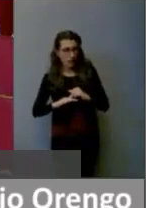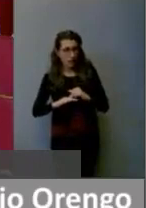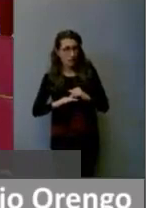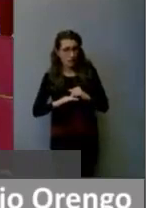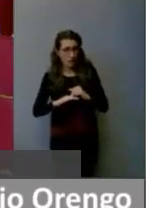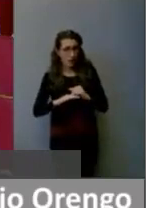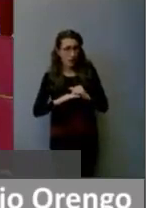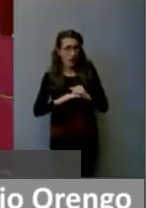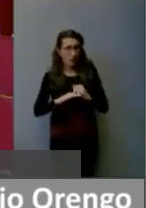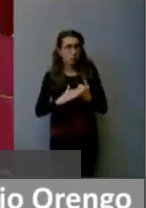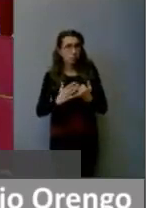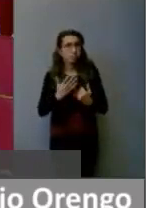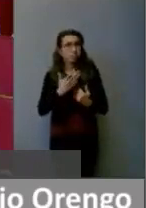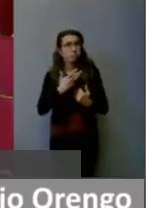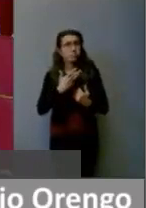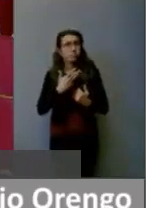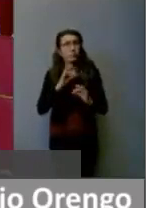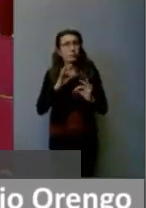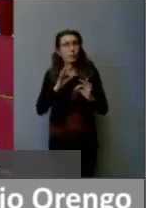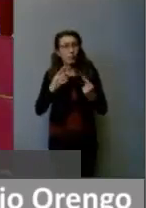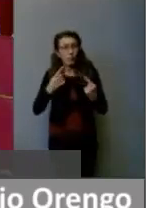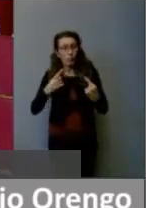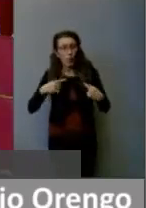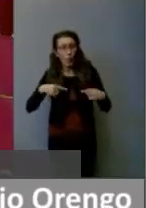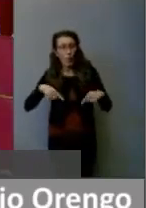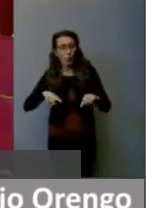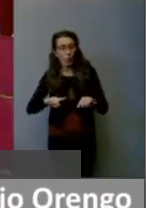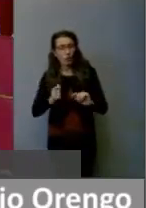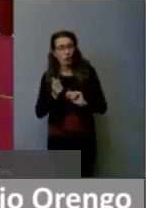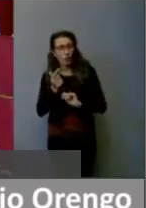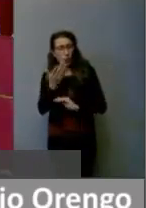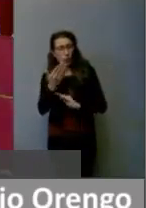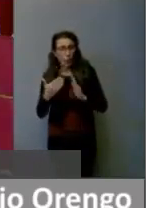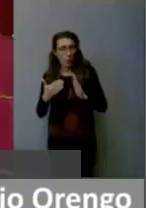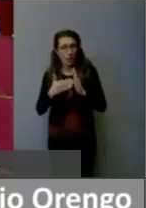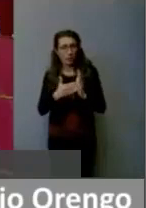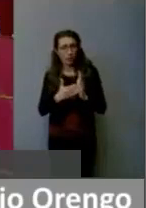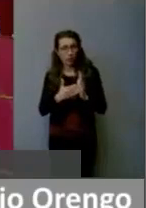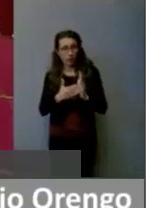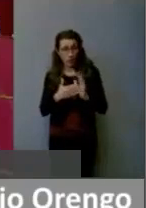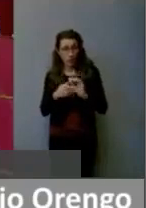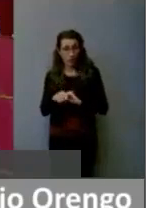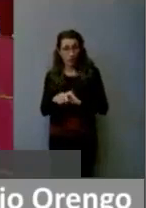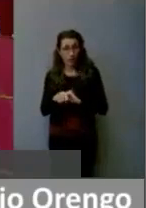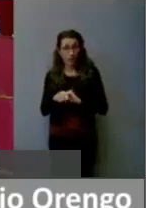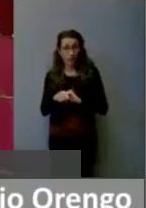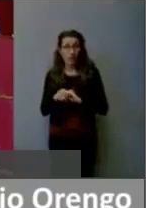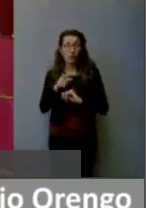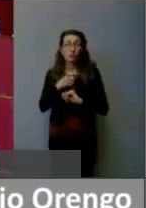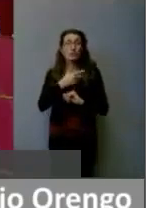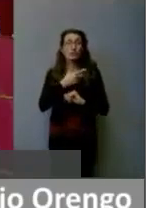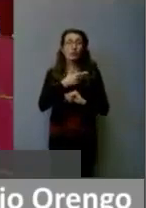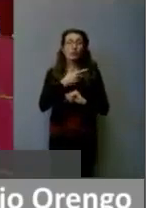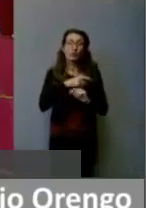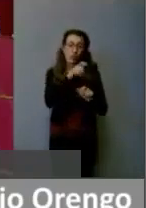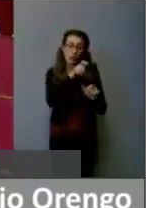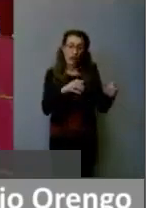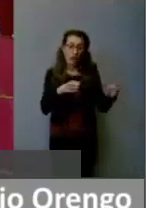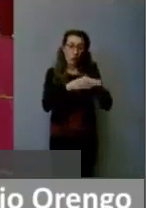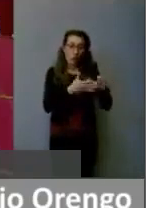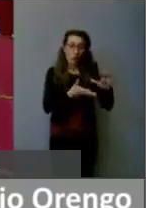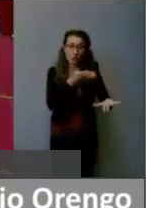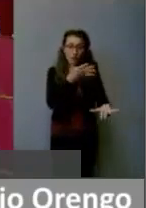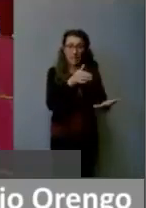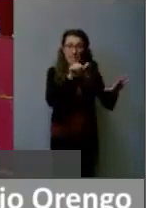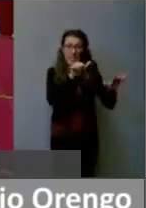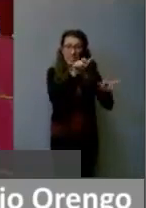ma tiene anche il numero legale, perché oggi ci sono 6 assenze, ripeto, 6 assenze tra i banchi della maggioranza. Allora, visto